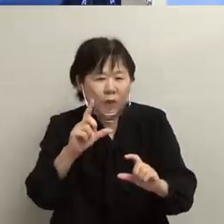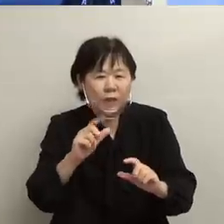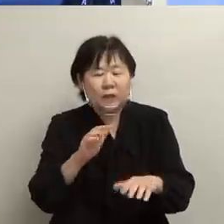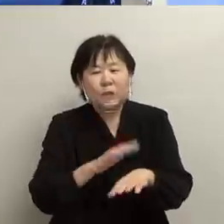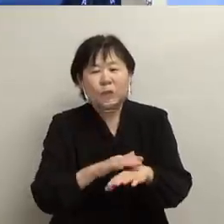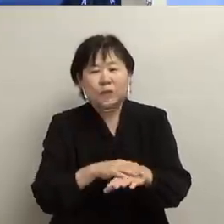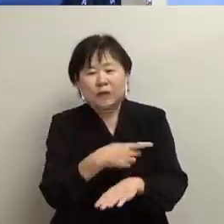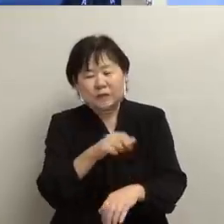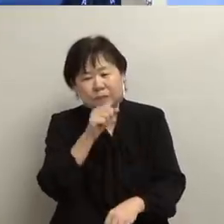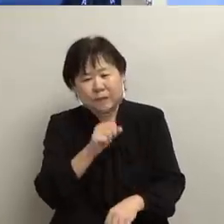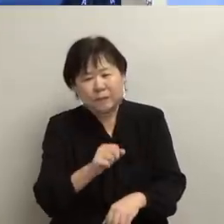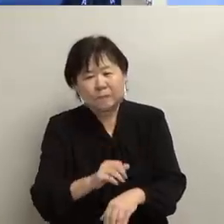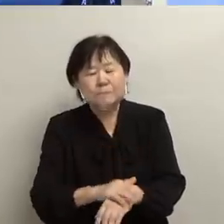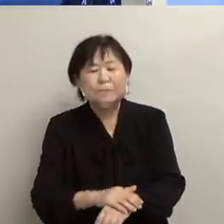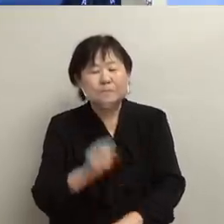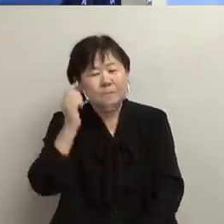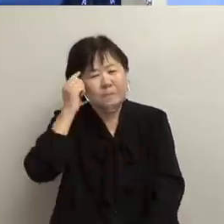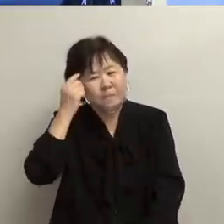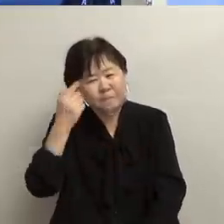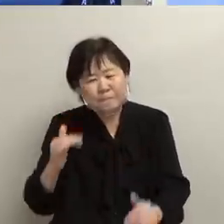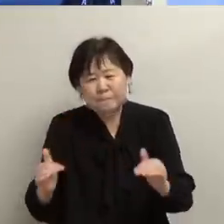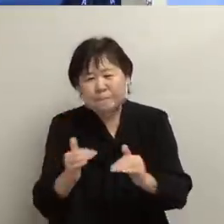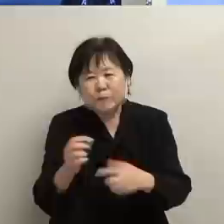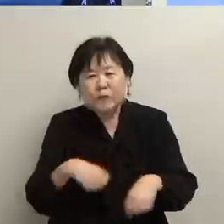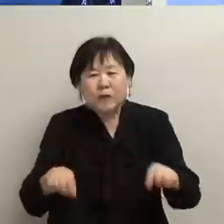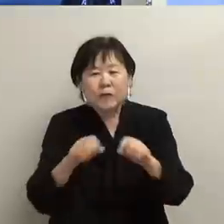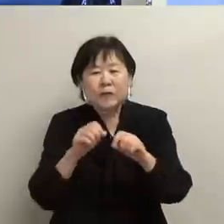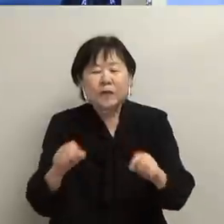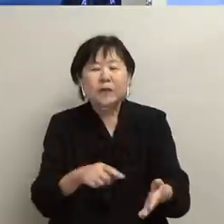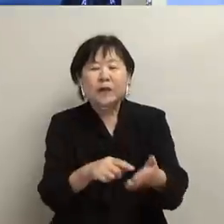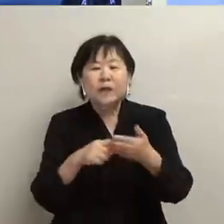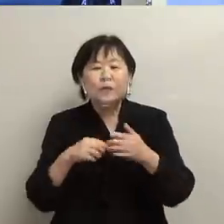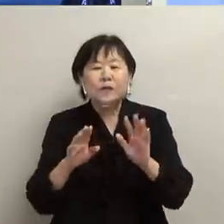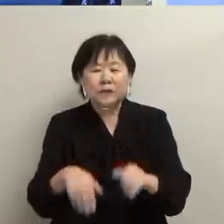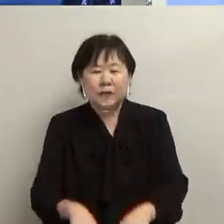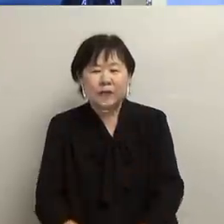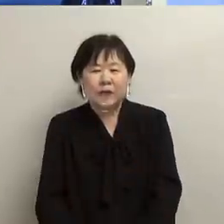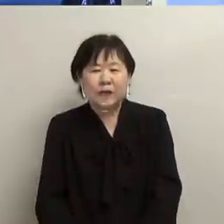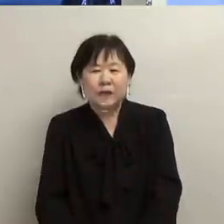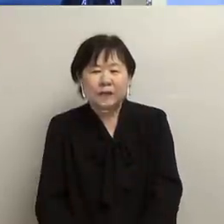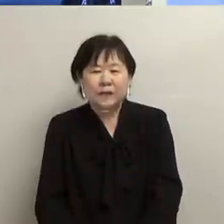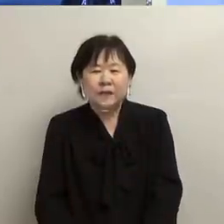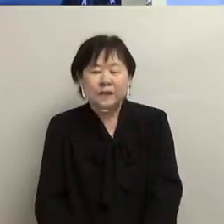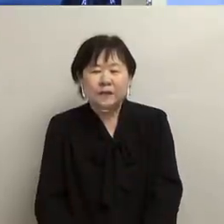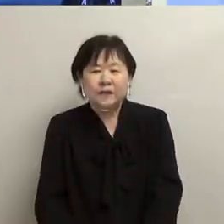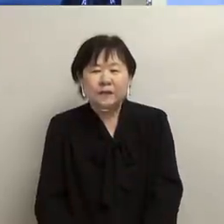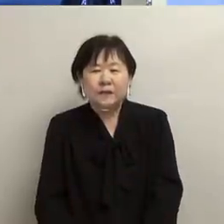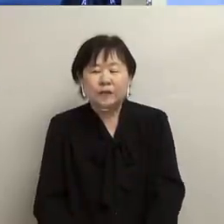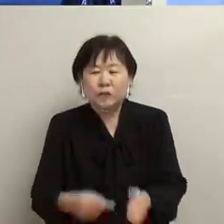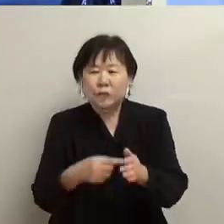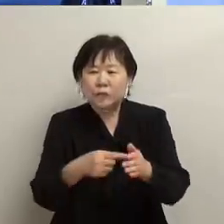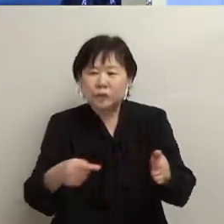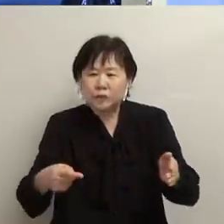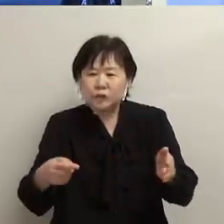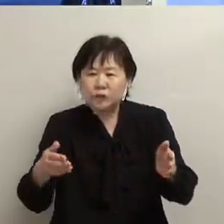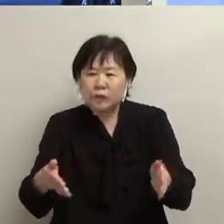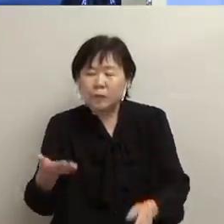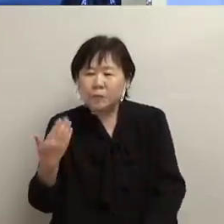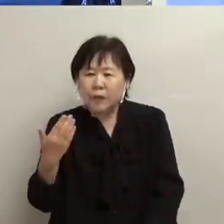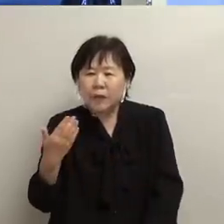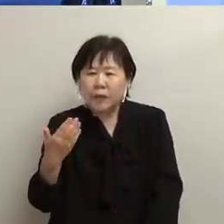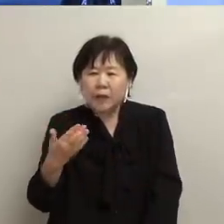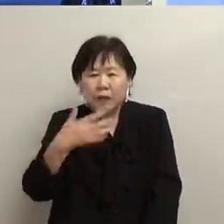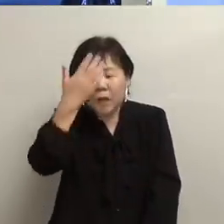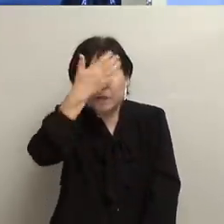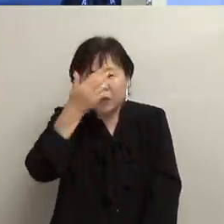して一番いいのかっていうことをいろいろ議論した中で出てきたということなんですねでこれは池田さん5000円だと思うんですけれども1週間前くらいにアメリカの